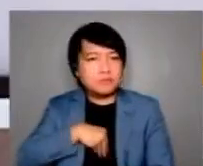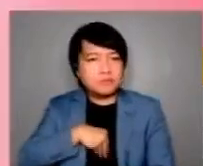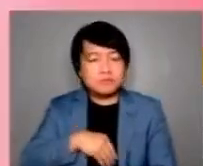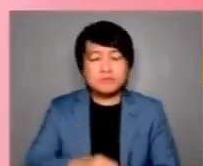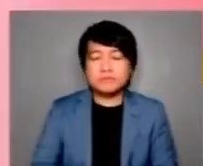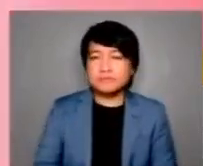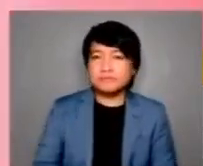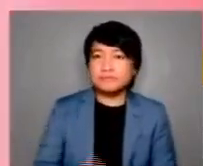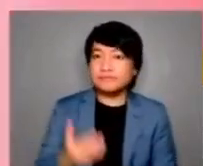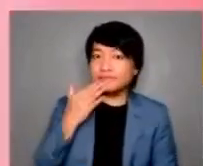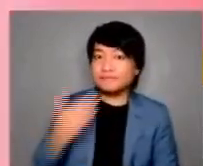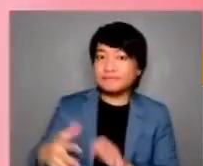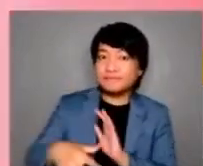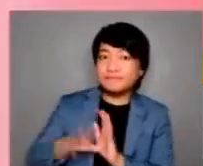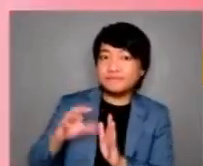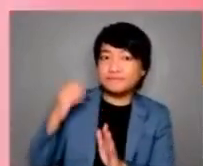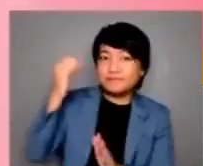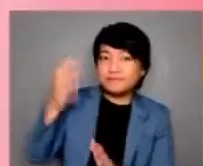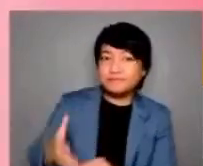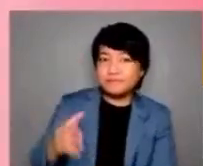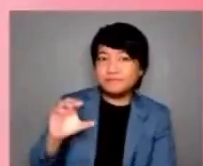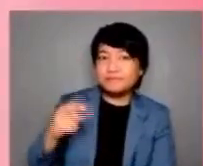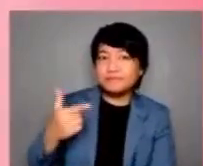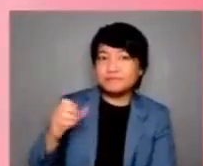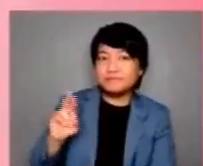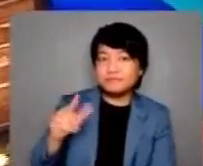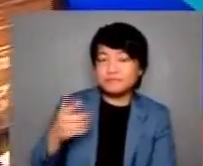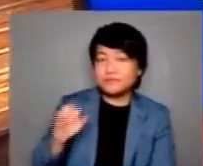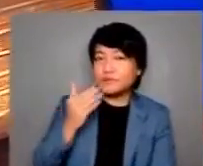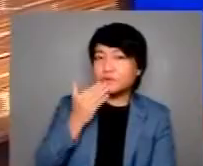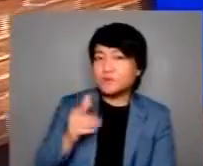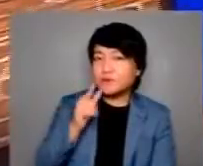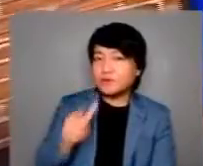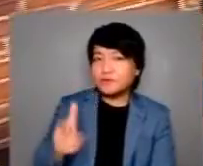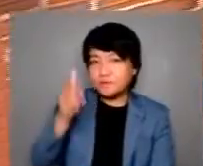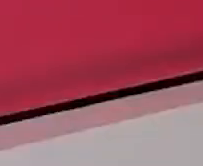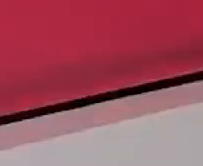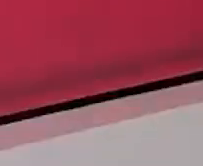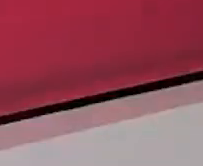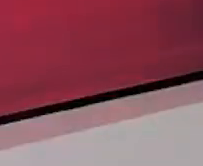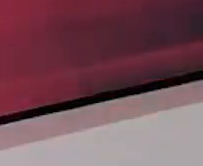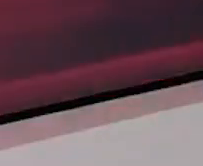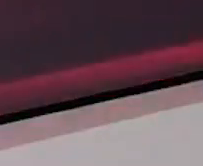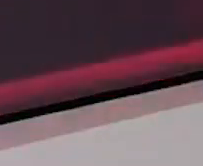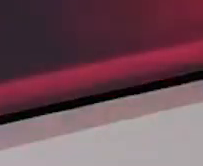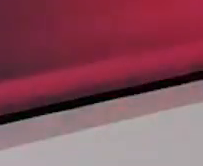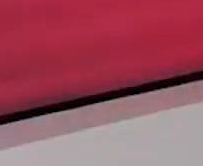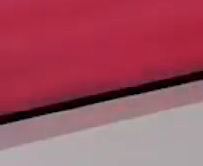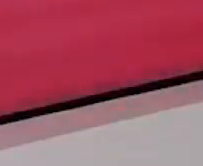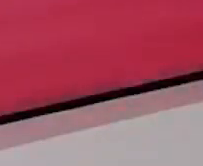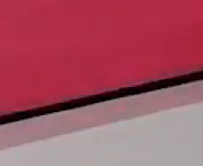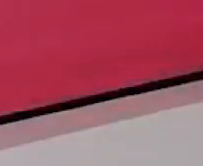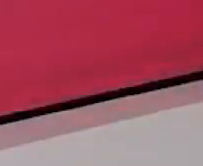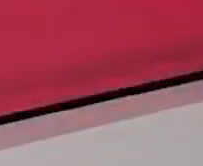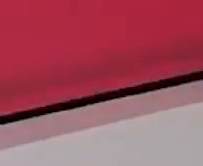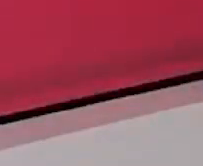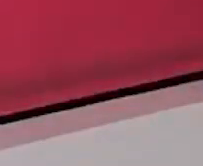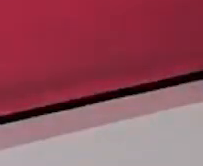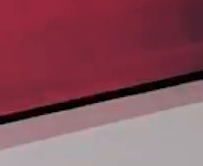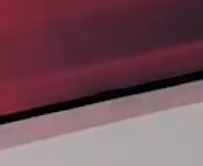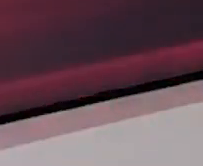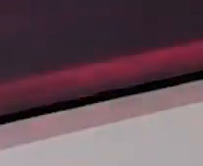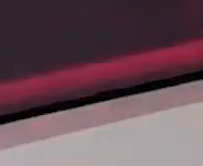com Chairman George Garcia Good luck po and God bless Salamat po Igan mauna ka sa mga balita